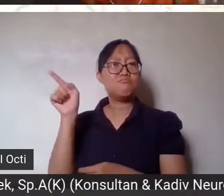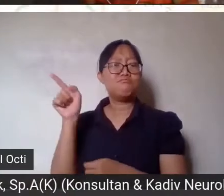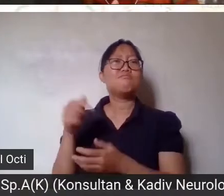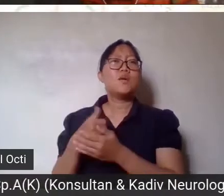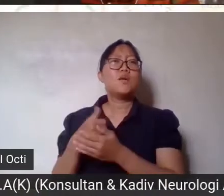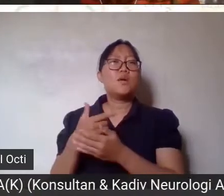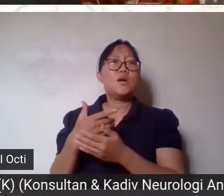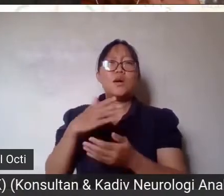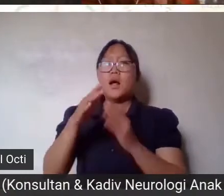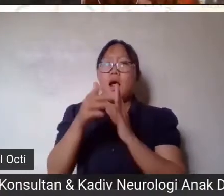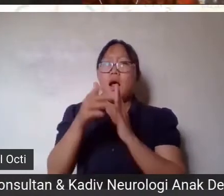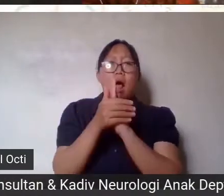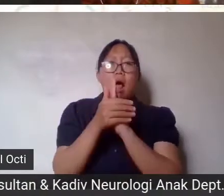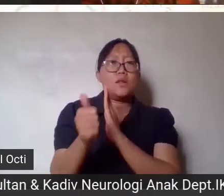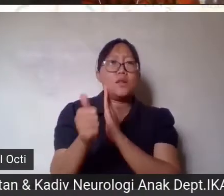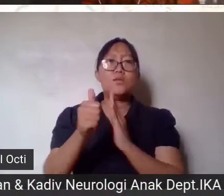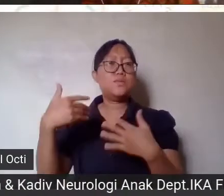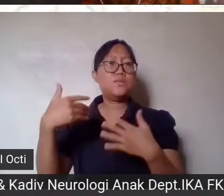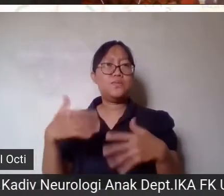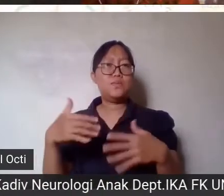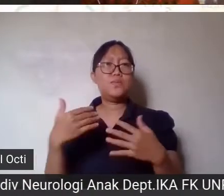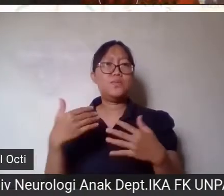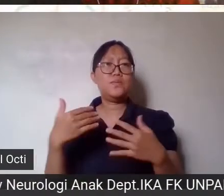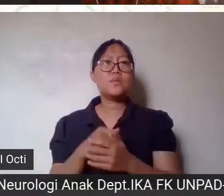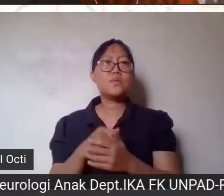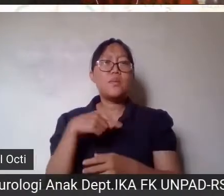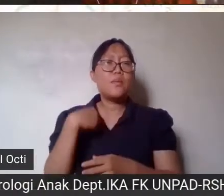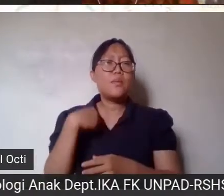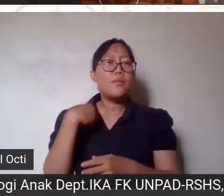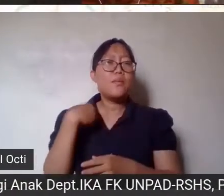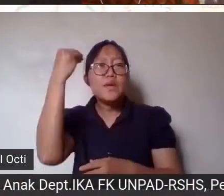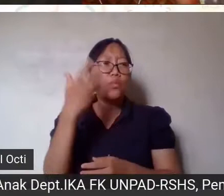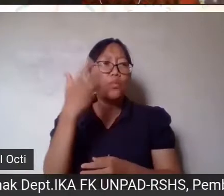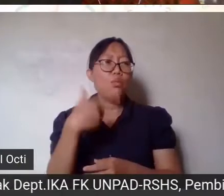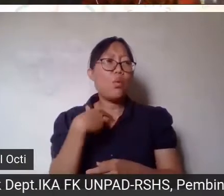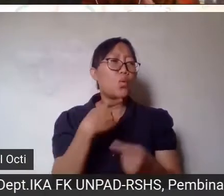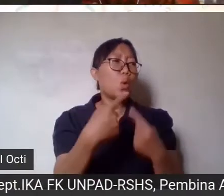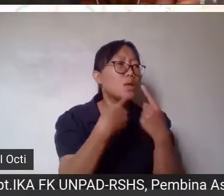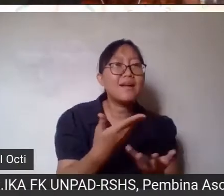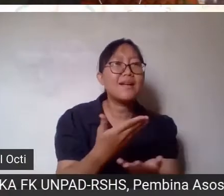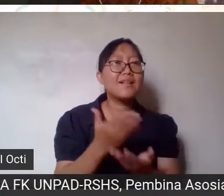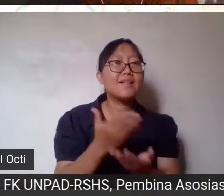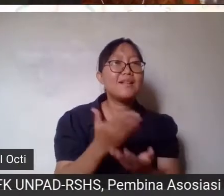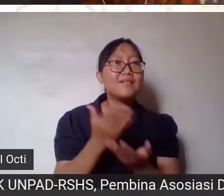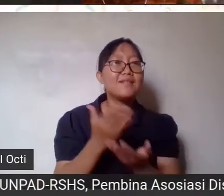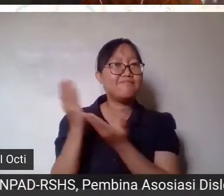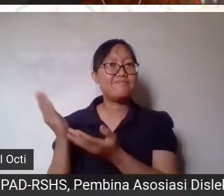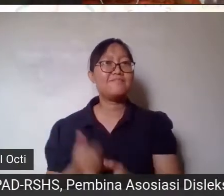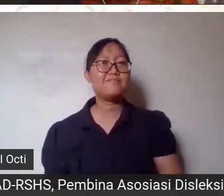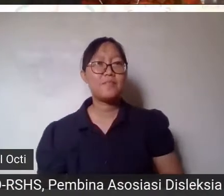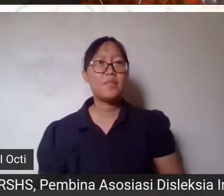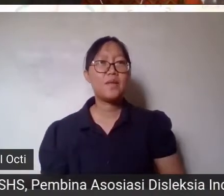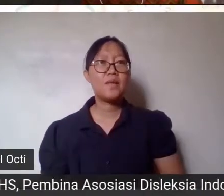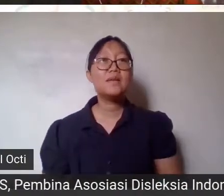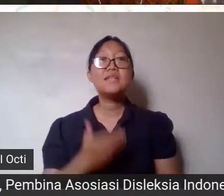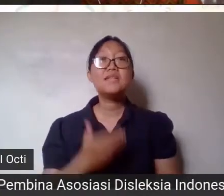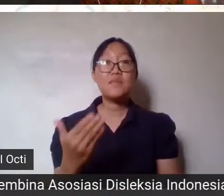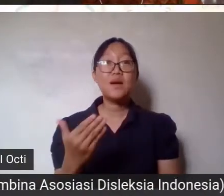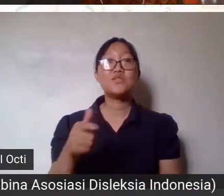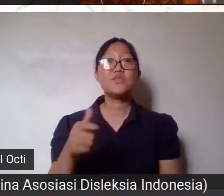ya. Baik, terima kasih sudah hadir di sini bisa memberikan pencerahan kepada kami semua. Silakan Dokter Tian.